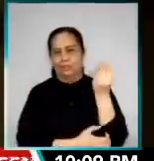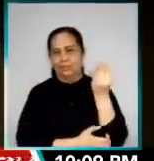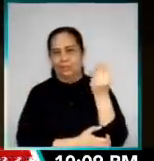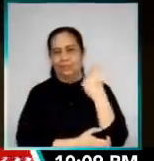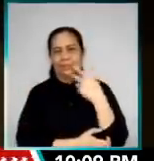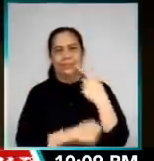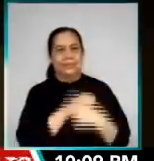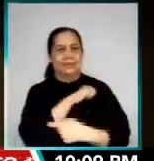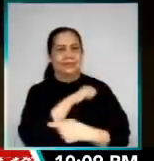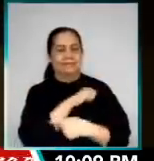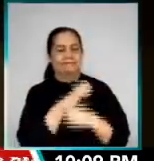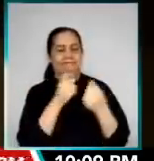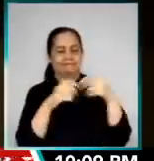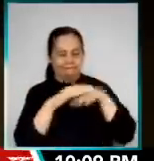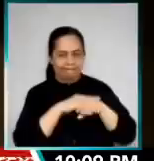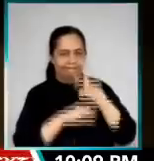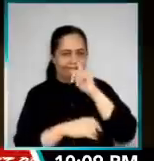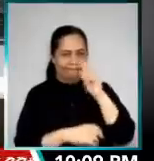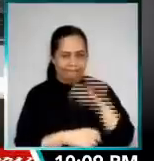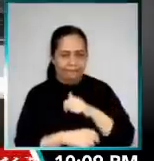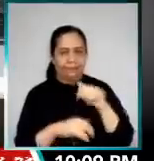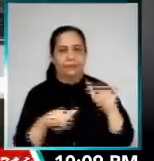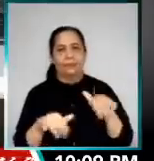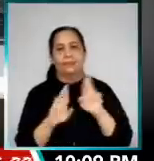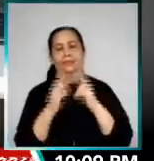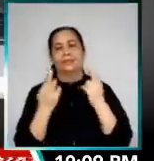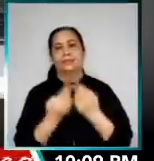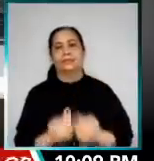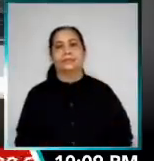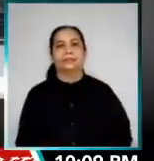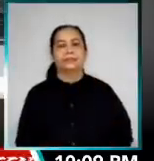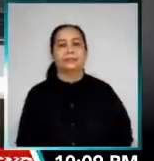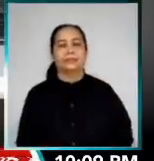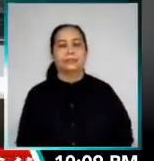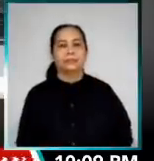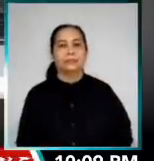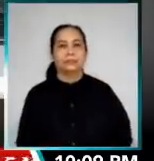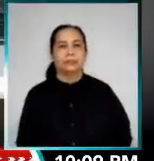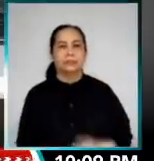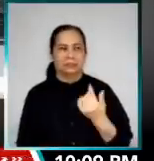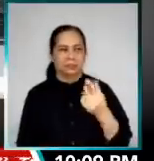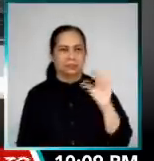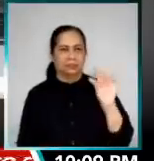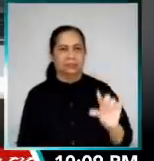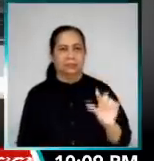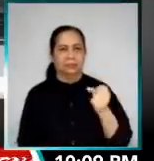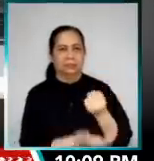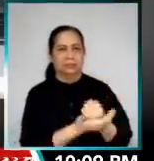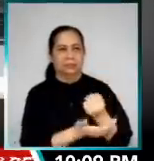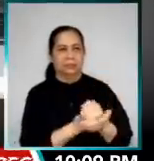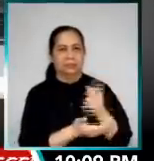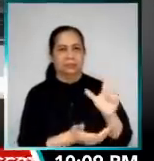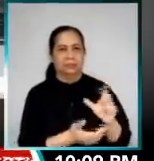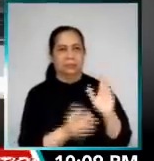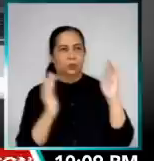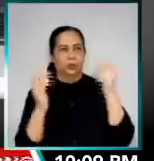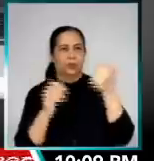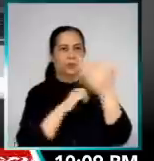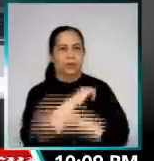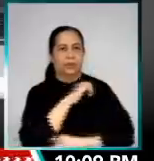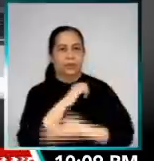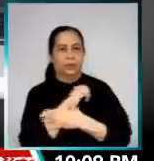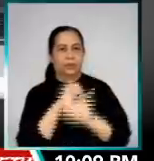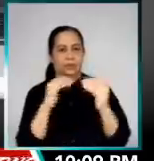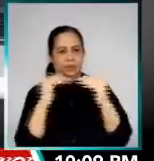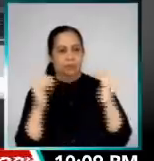para pasukin ang ganitong relasyon. Sobrang liit ng kita natin compared to other countries, kahit na same level of skill